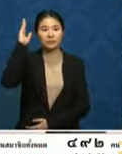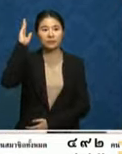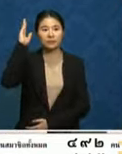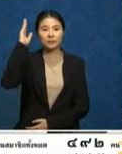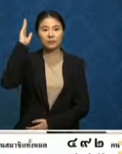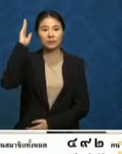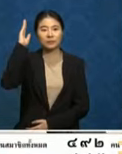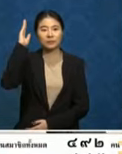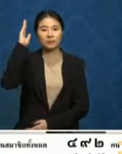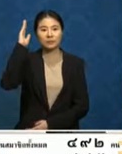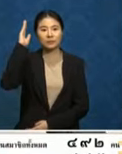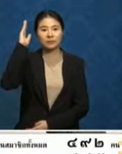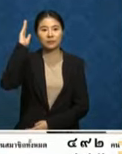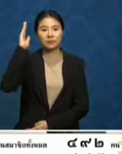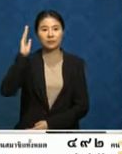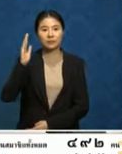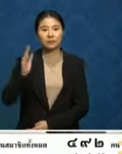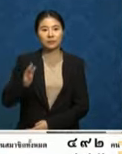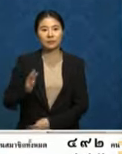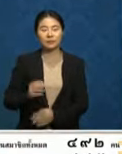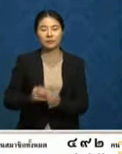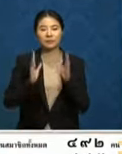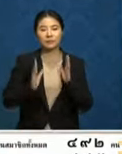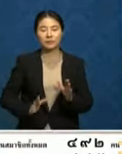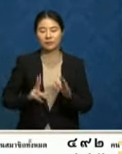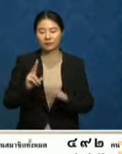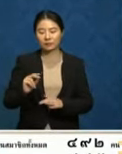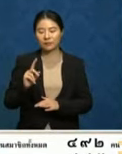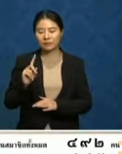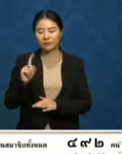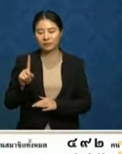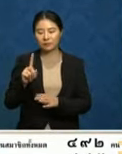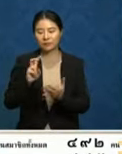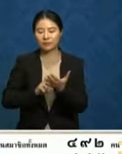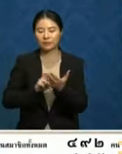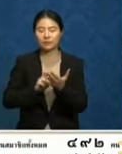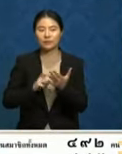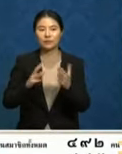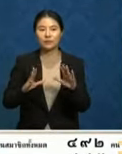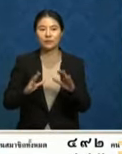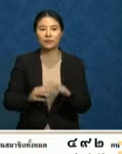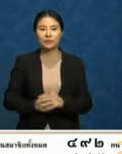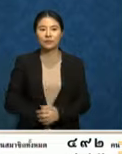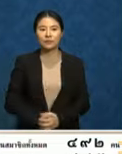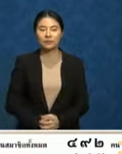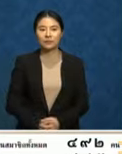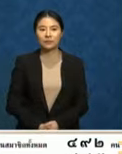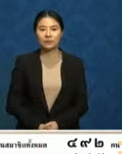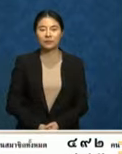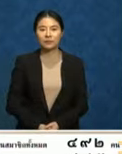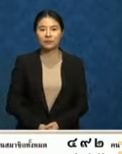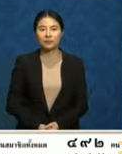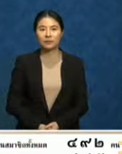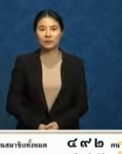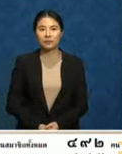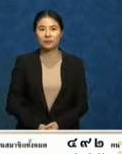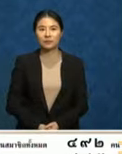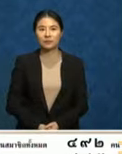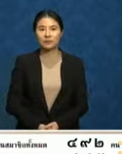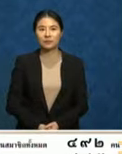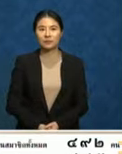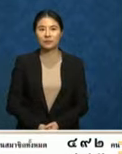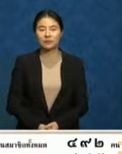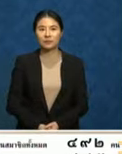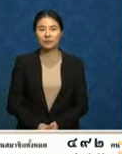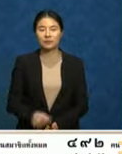ครับ 31ท่านมีผู้รับรองถูกต้องนะครับมีผู้เสนอ